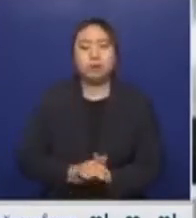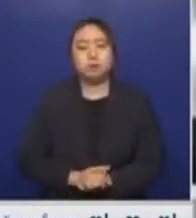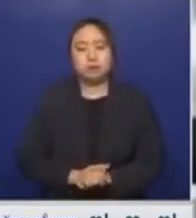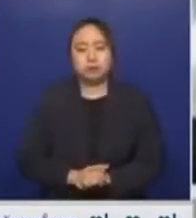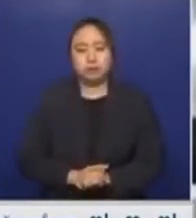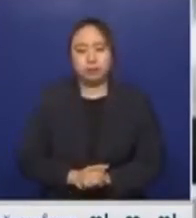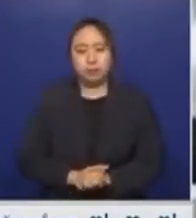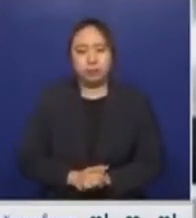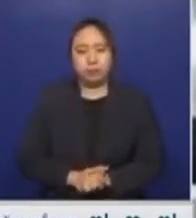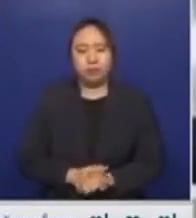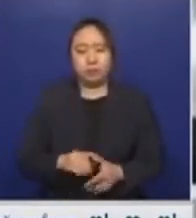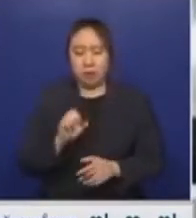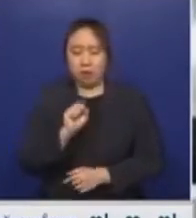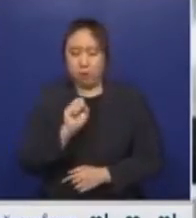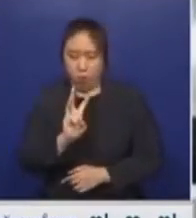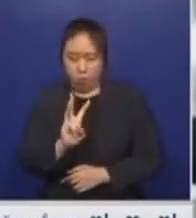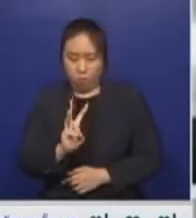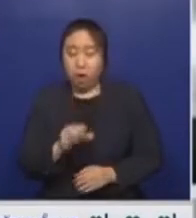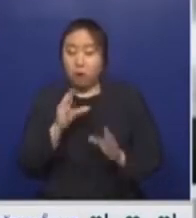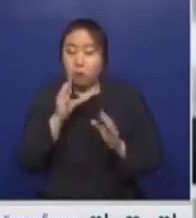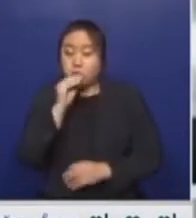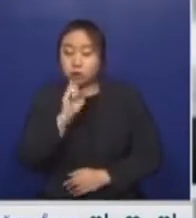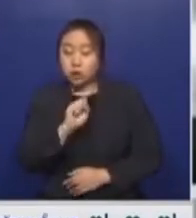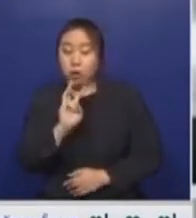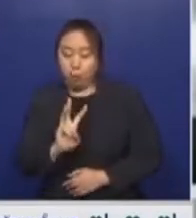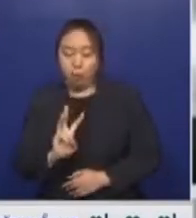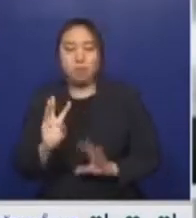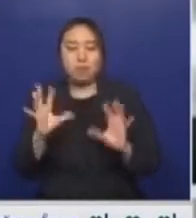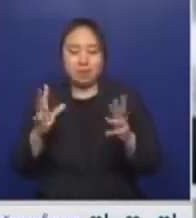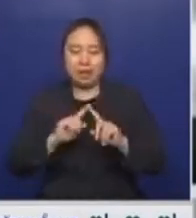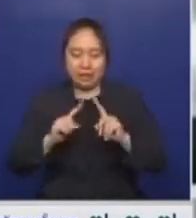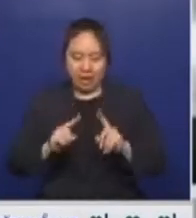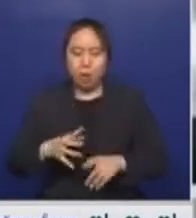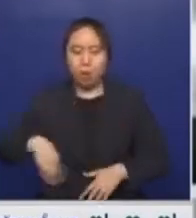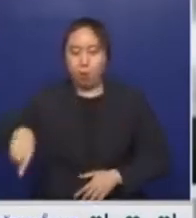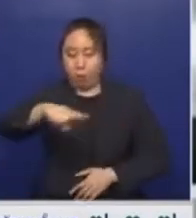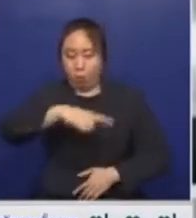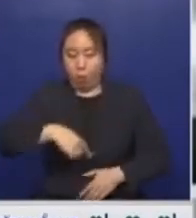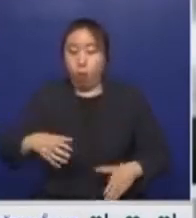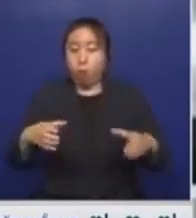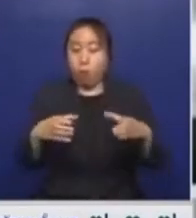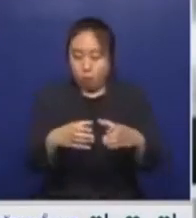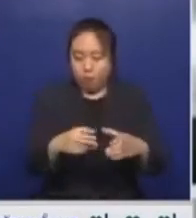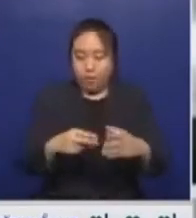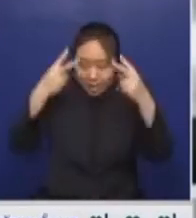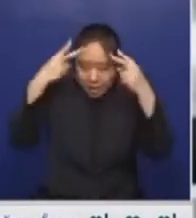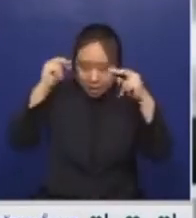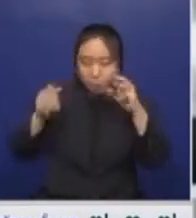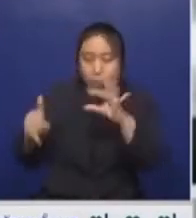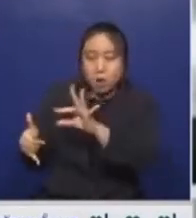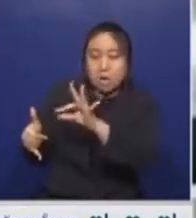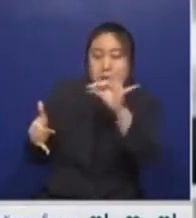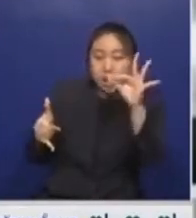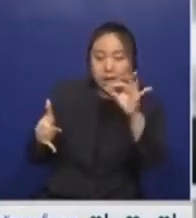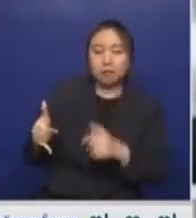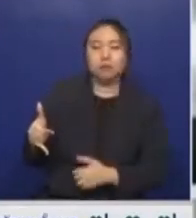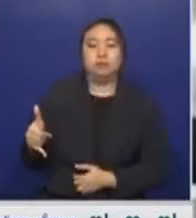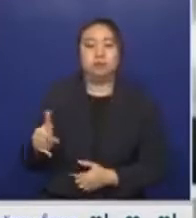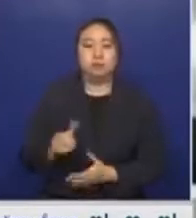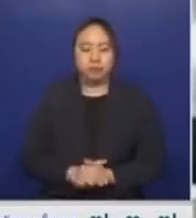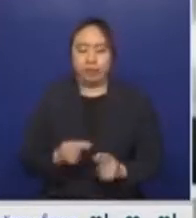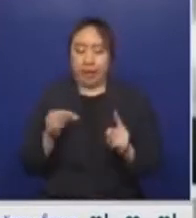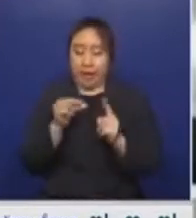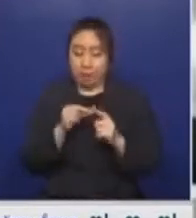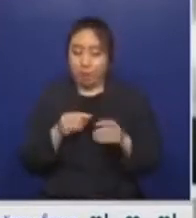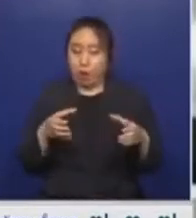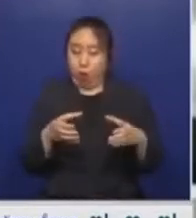ให้สวแม้ว่าจะไม่บอกสวแต่บอกกลุ่มคนที่เลือกท่านนายกรัฐมนตรีมาเนี่ยนะครับใช้คำว่ากลุ่ม